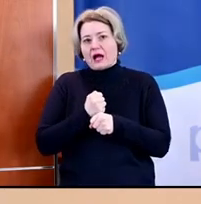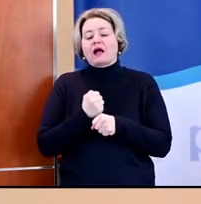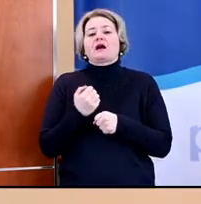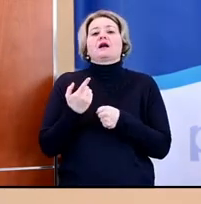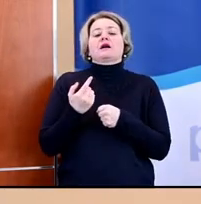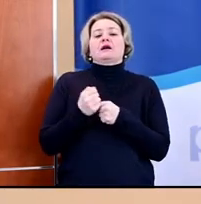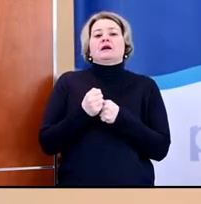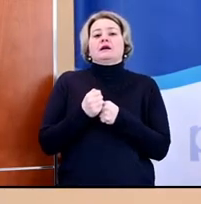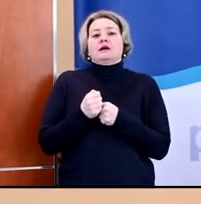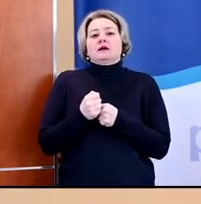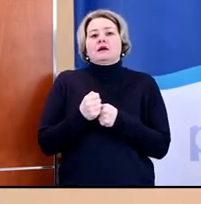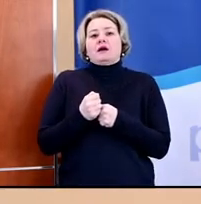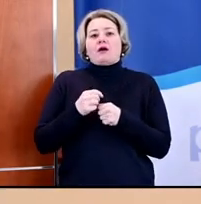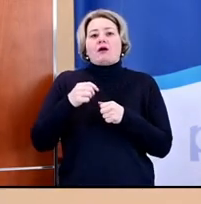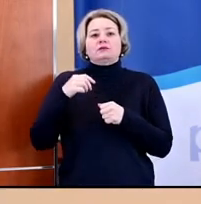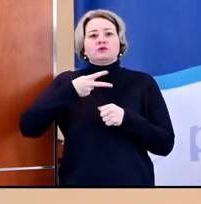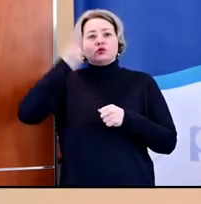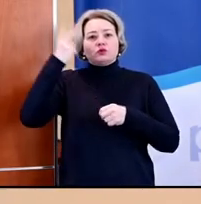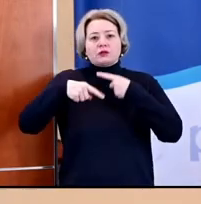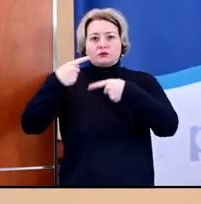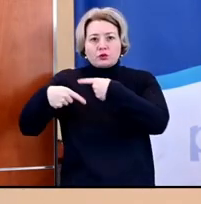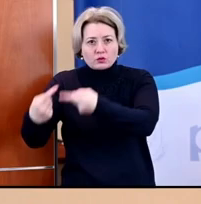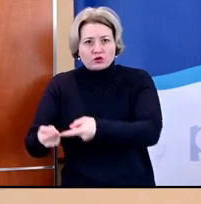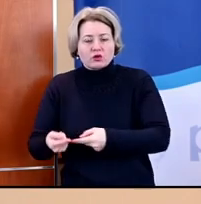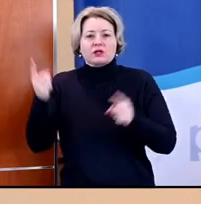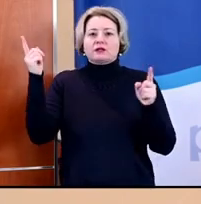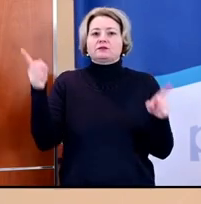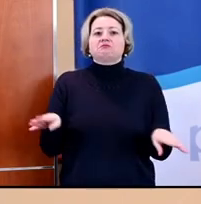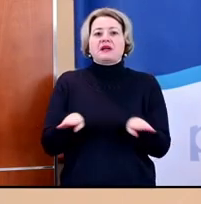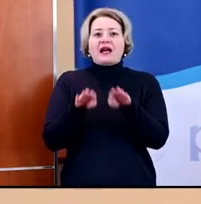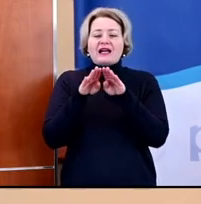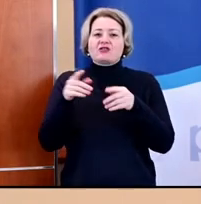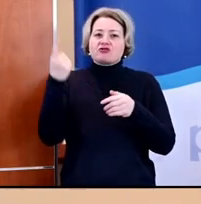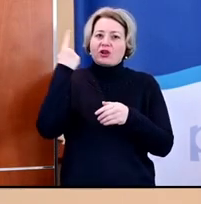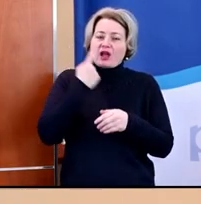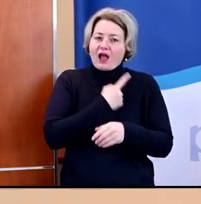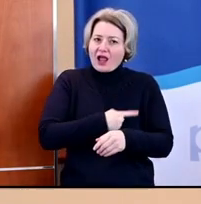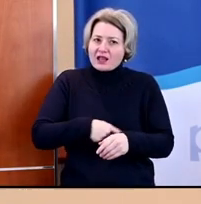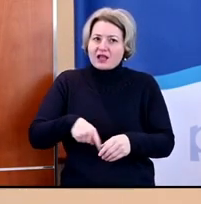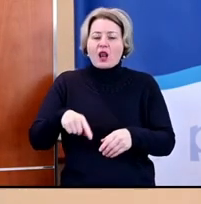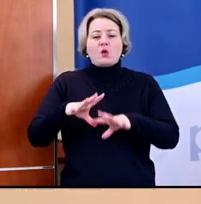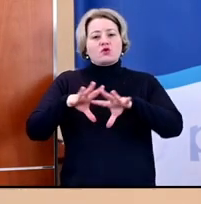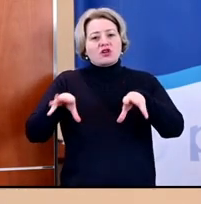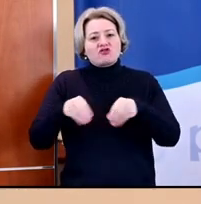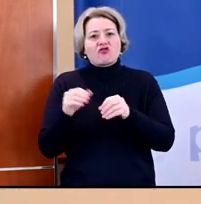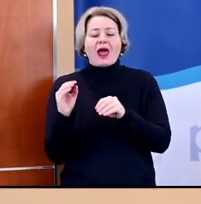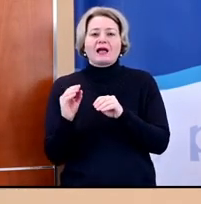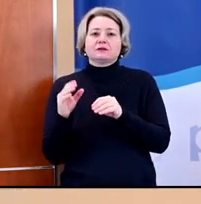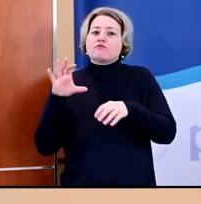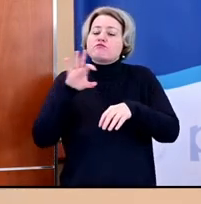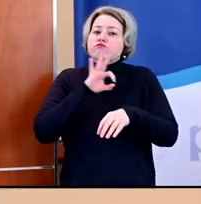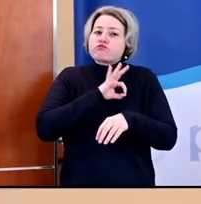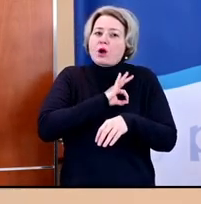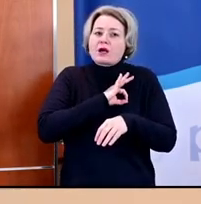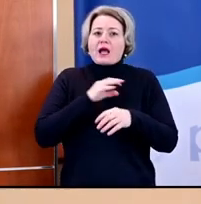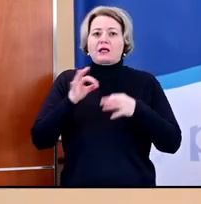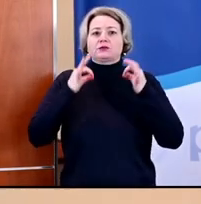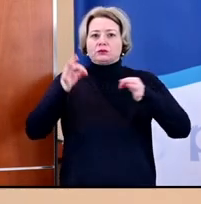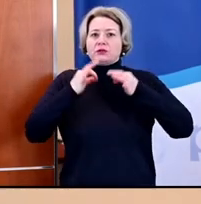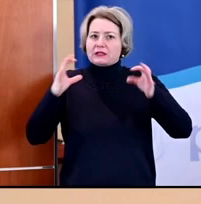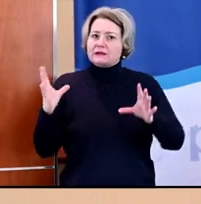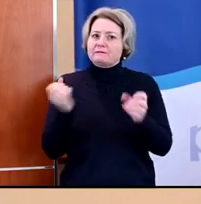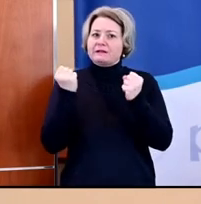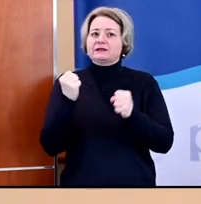programsorozatot az esélyegyenlőségre a családbarátságra és a környezeti fenntartóságra fókuszálva